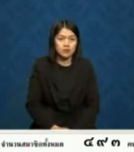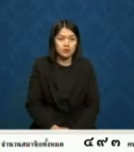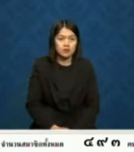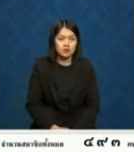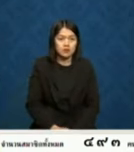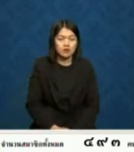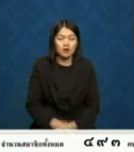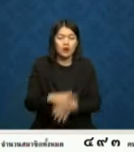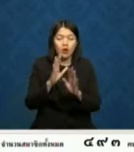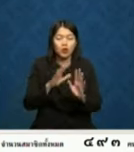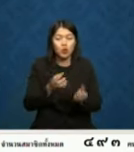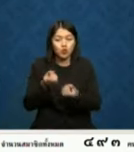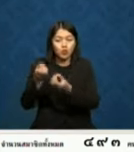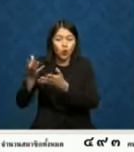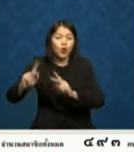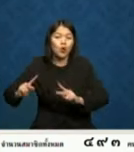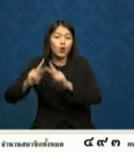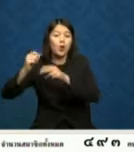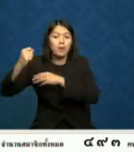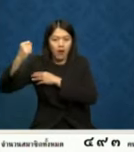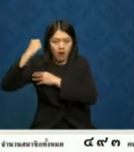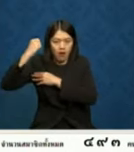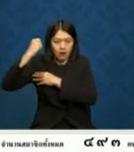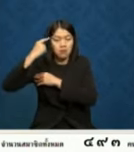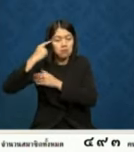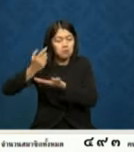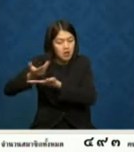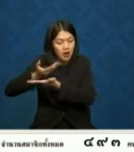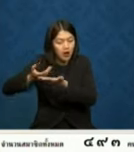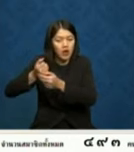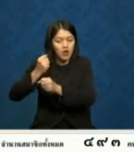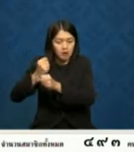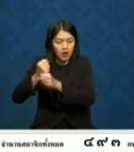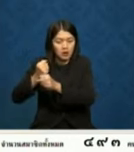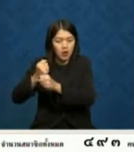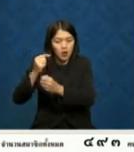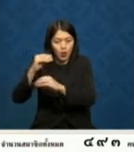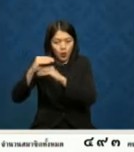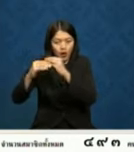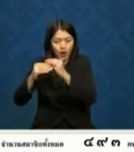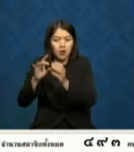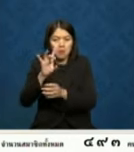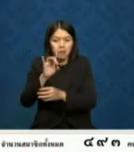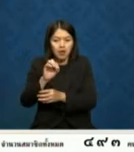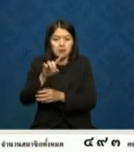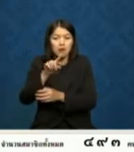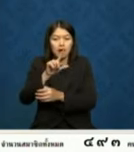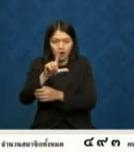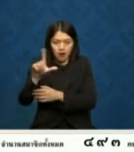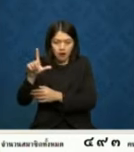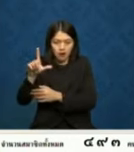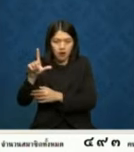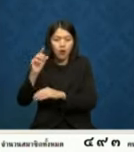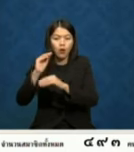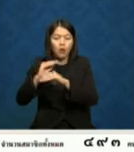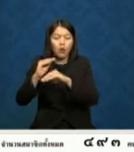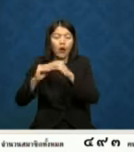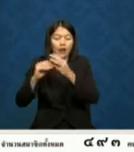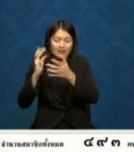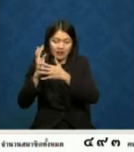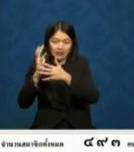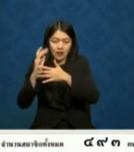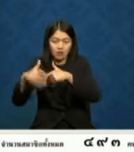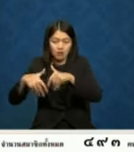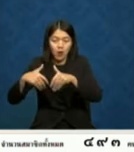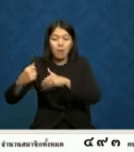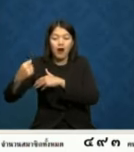ว่าจะได้นำส่งต่อไปยังกระทรวงพลังงานเมื่อมีการปฏิบัติภารกิจตามโครงการ 81ล้านบาทในโครงการเทคโนโลยีพลัง